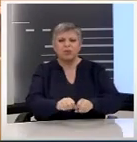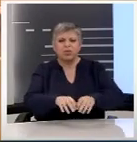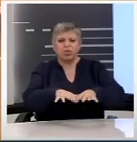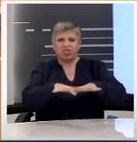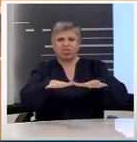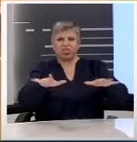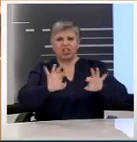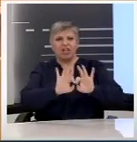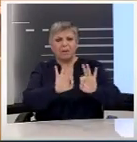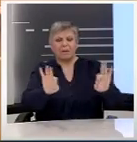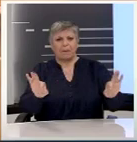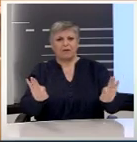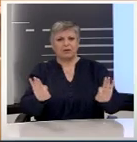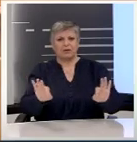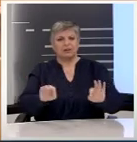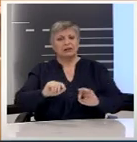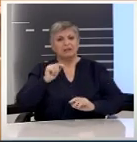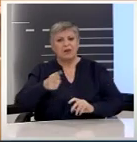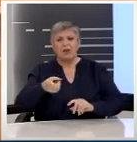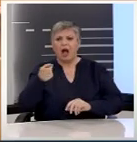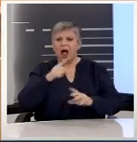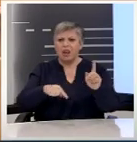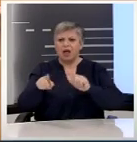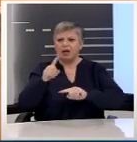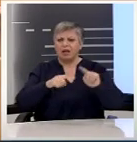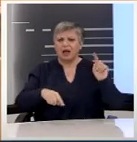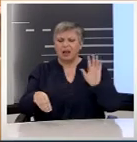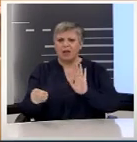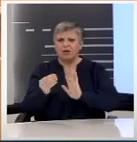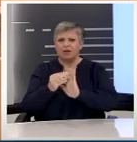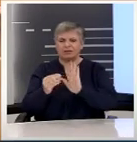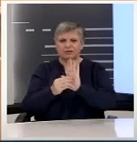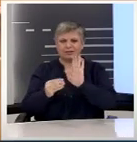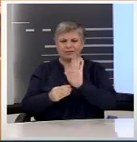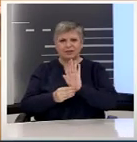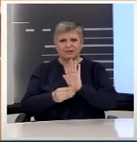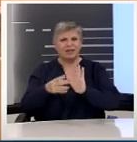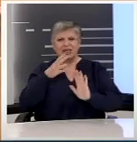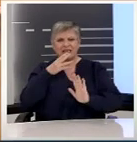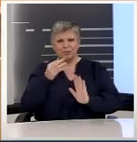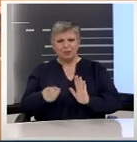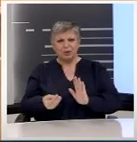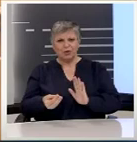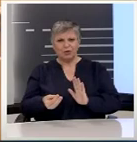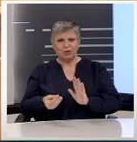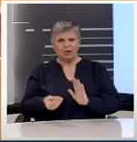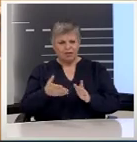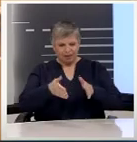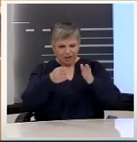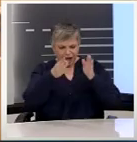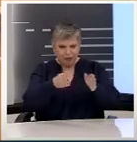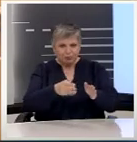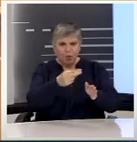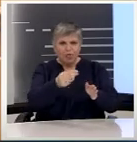Έχουμε υπομονή. Έχουμε υπομονή. Εκείνο όμως που πρέπει εσείς να αντιληφθείτε